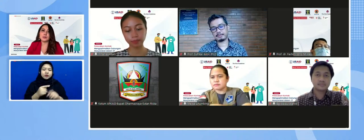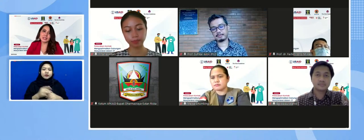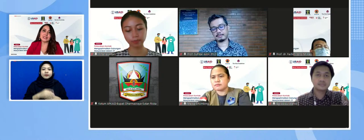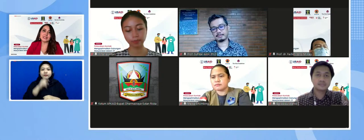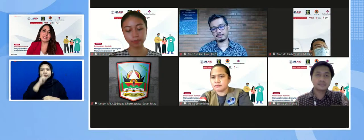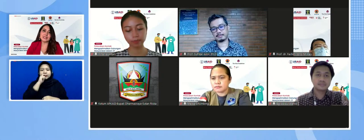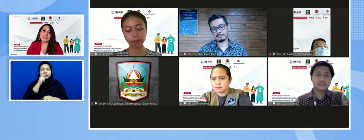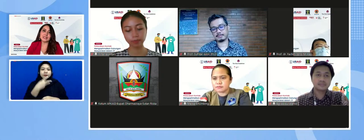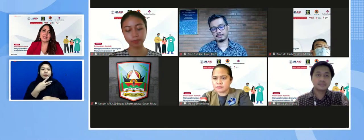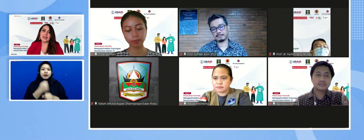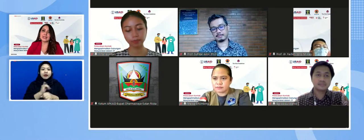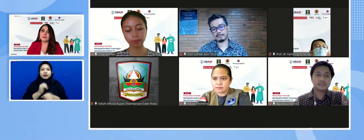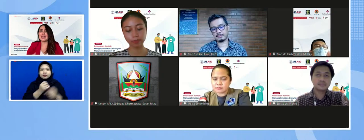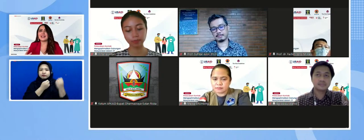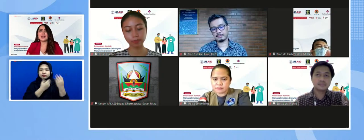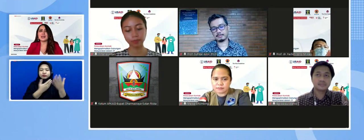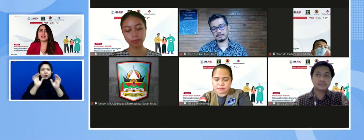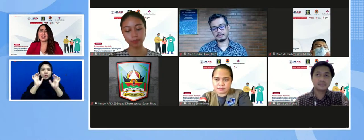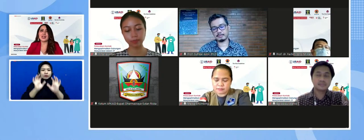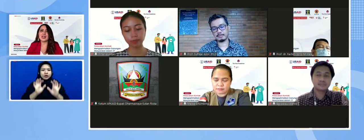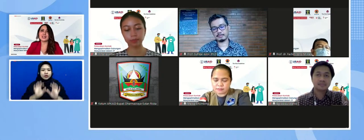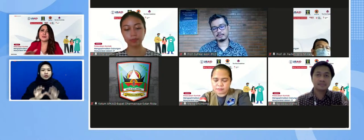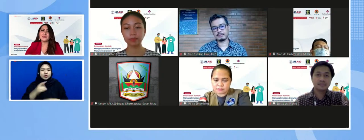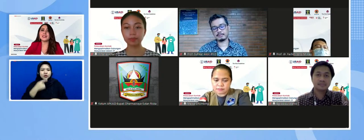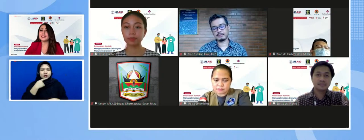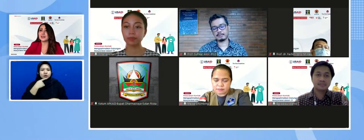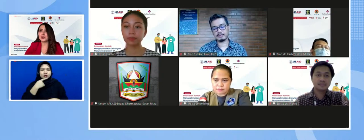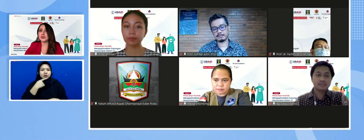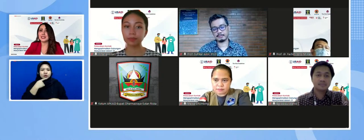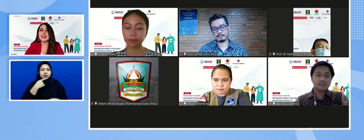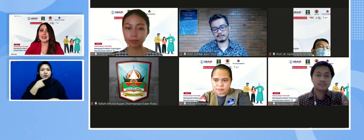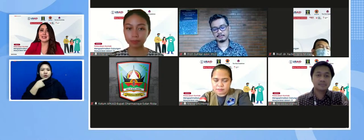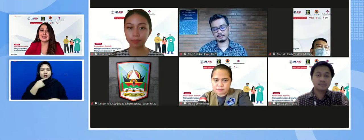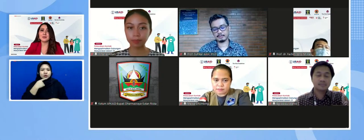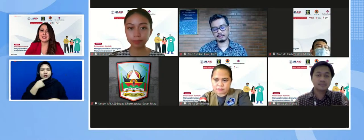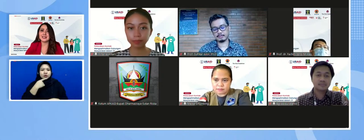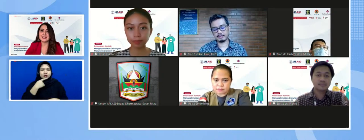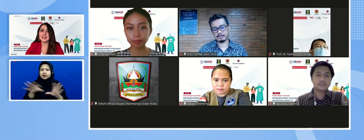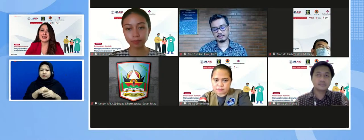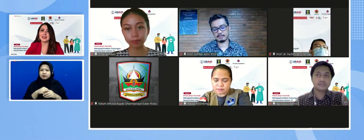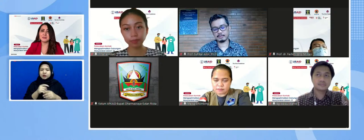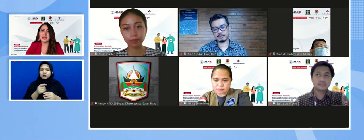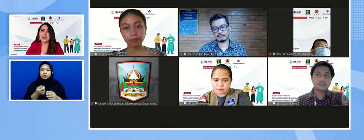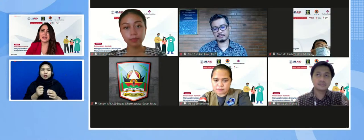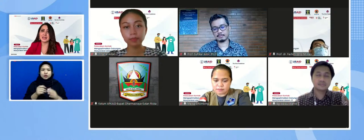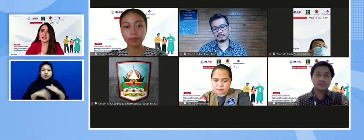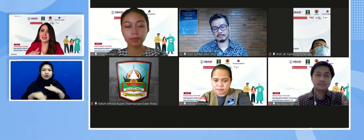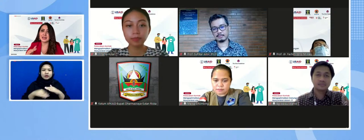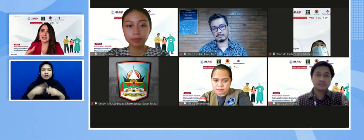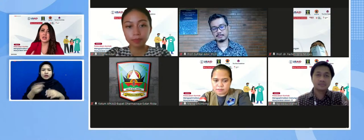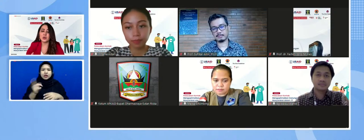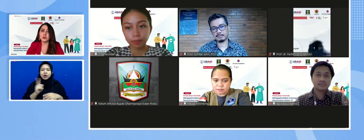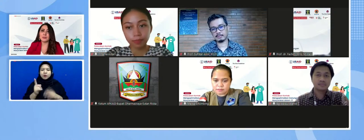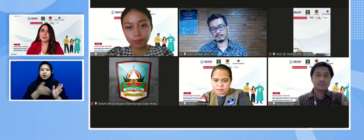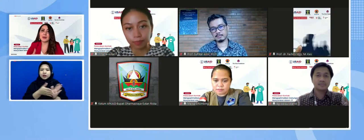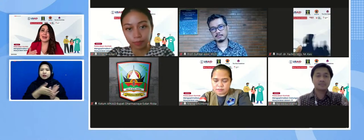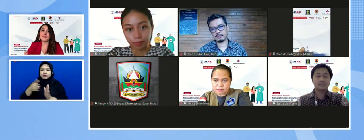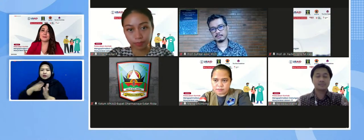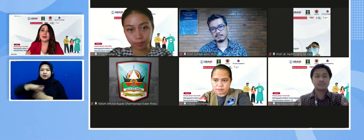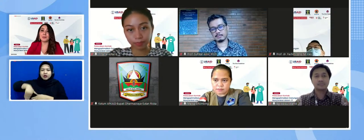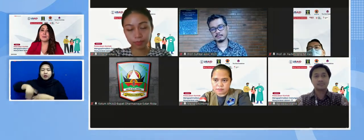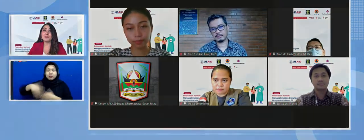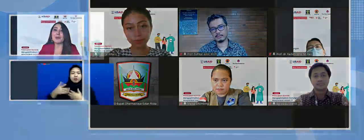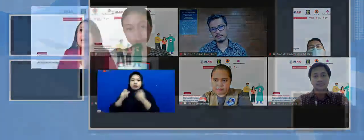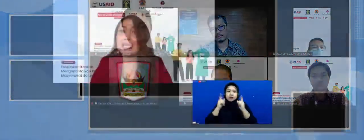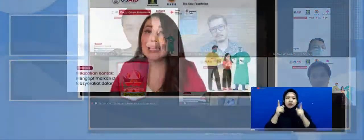juga memaparkan luar biasa sekali terkait bagaimana keterlibatan masyarakat ini menjadi salah satu kunci dasar yang tidak boleh kita tinggalkan, bagaimana kesadaran